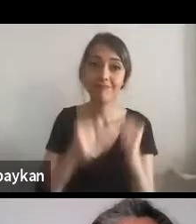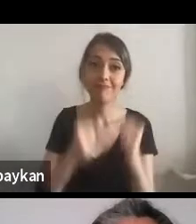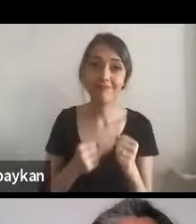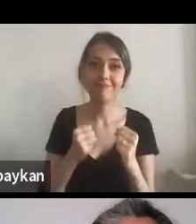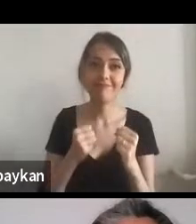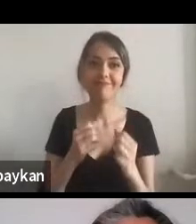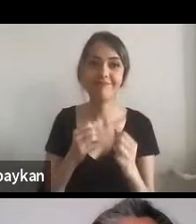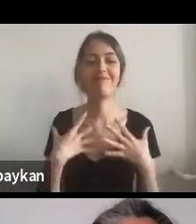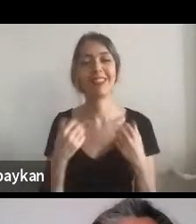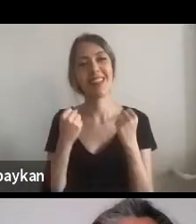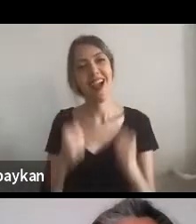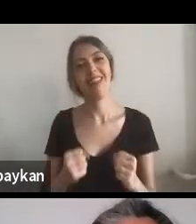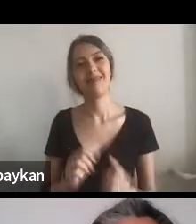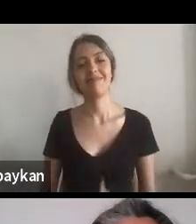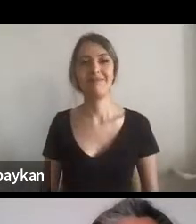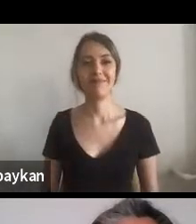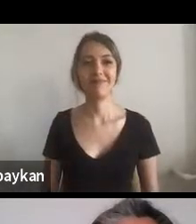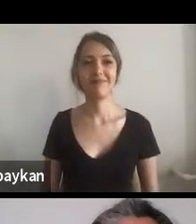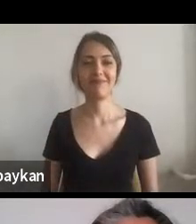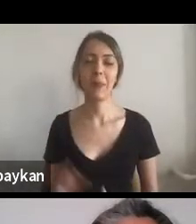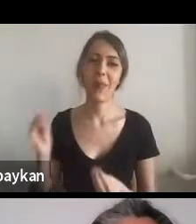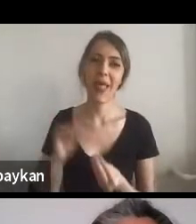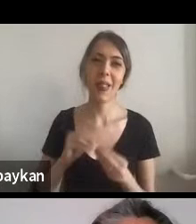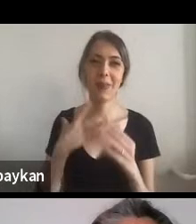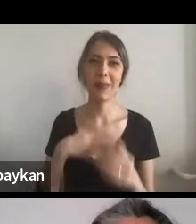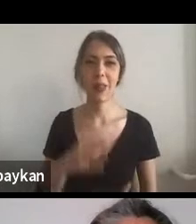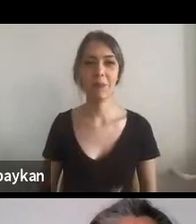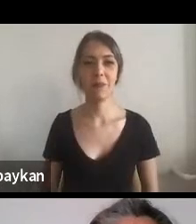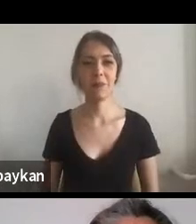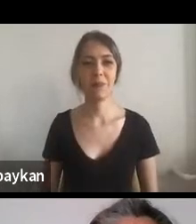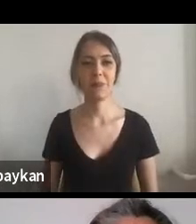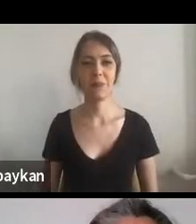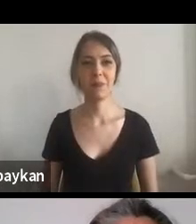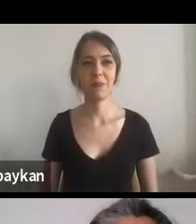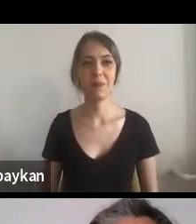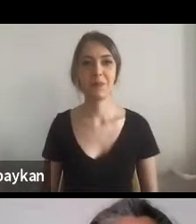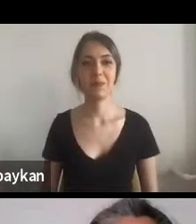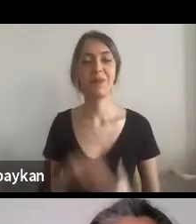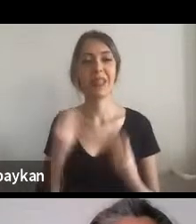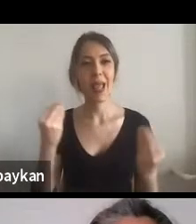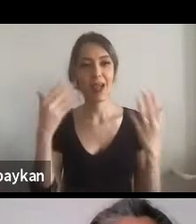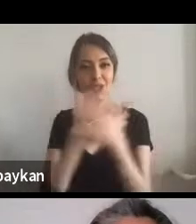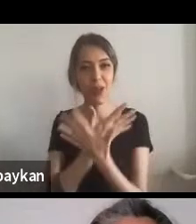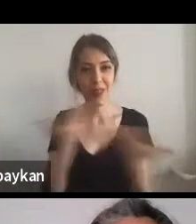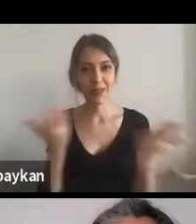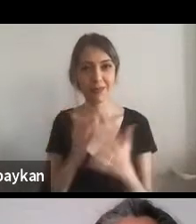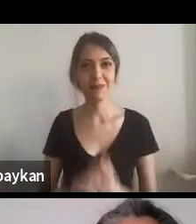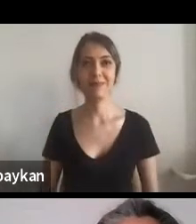sağlıkla kalın diye de tekrar ekliyorum. İyi akşamlar.